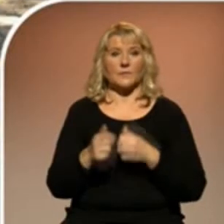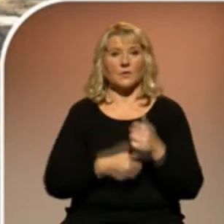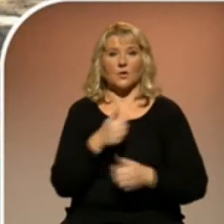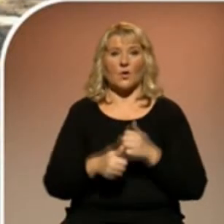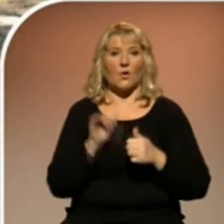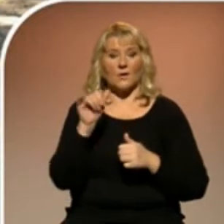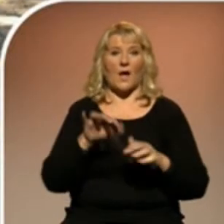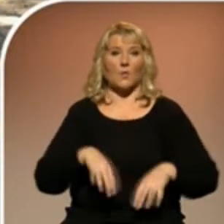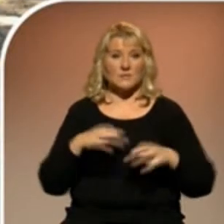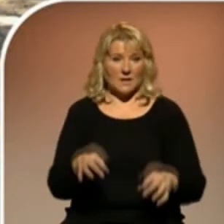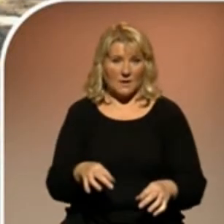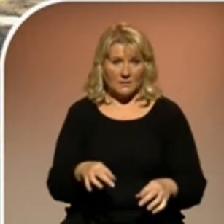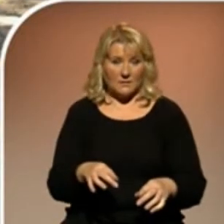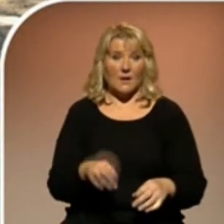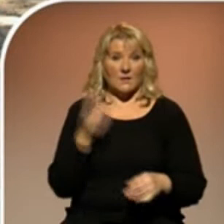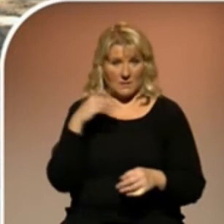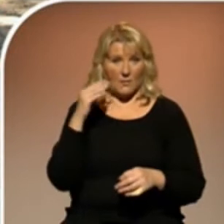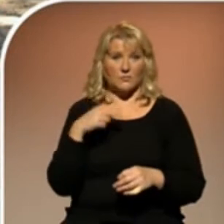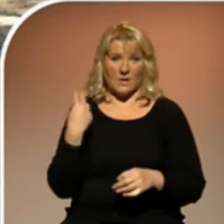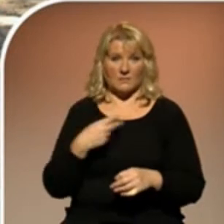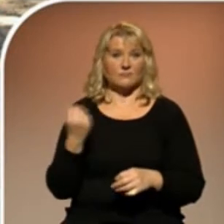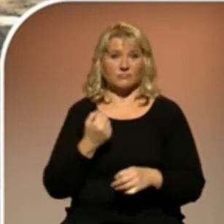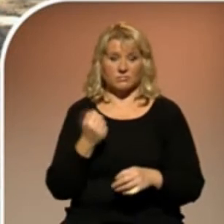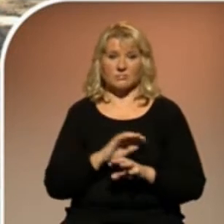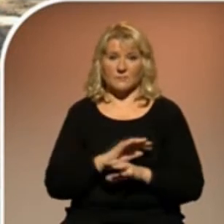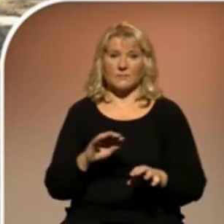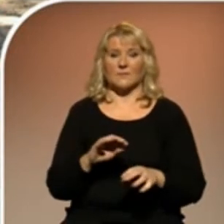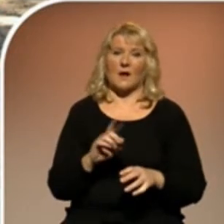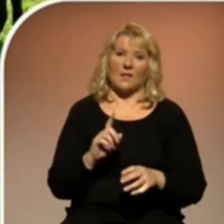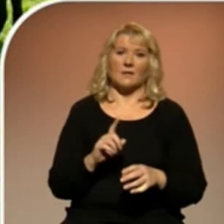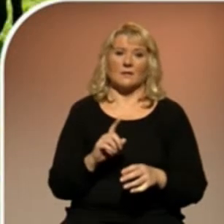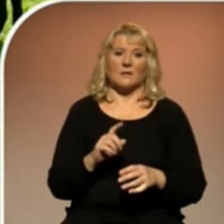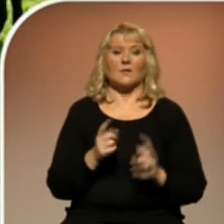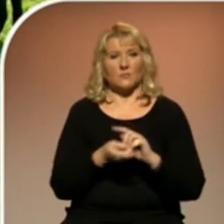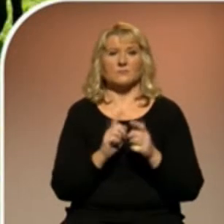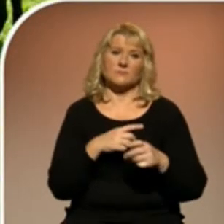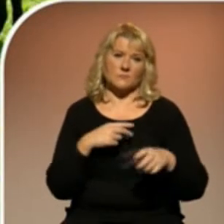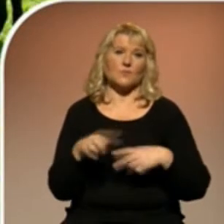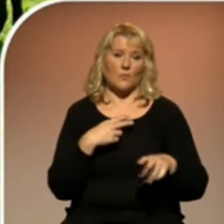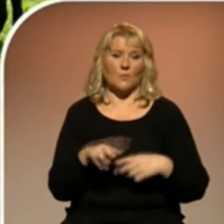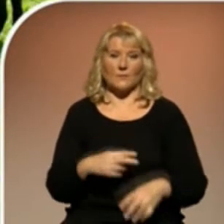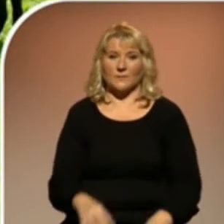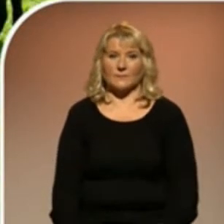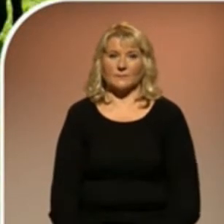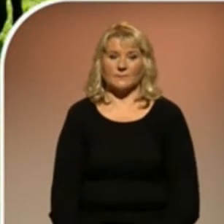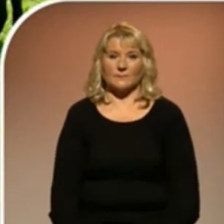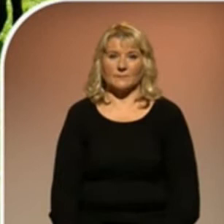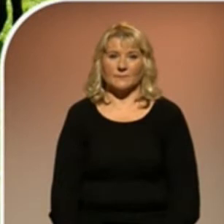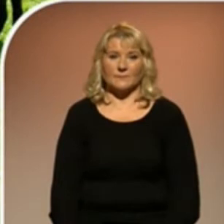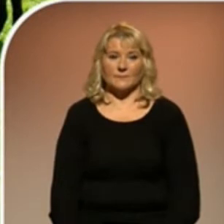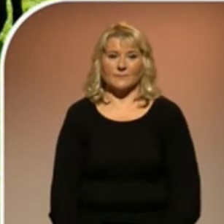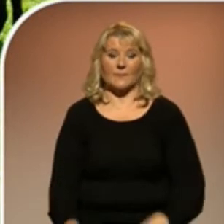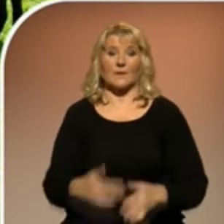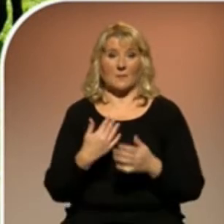do Austrálie. A naučila jste se? Naučila jsem se takovou tu, no domluvím se anglicky. A